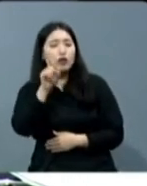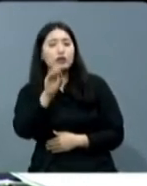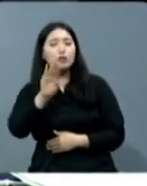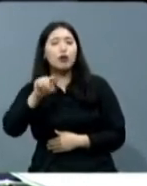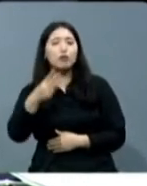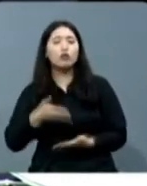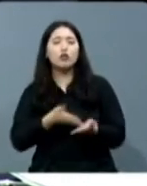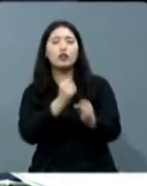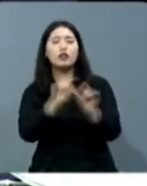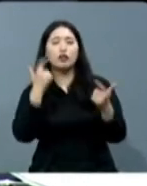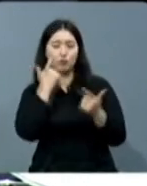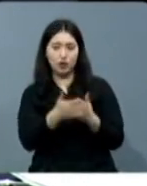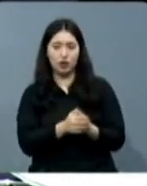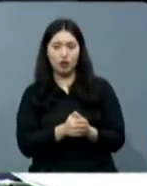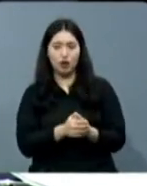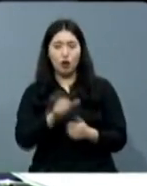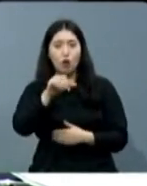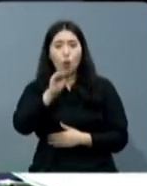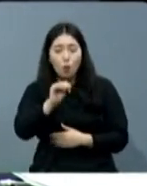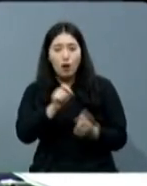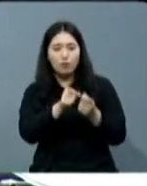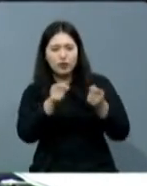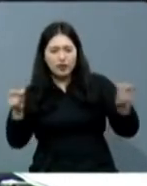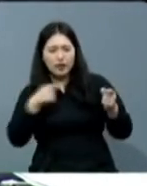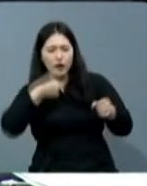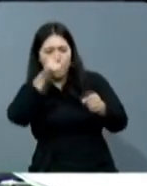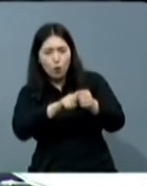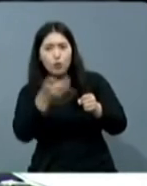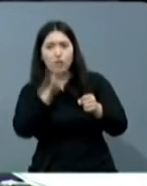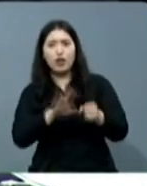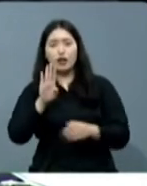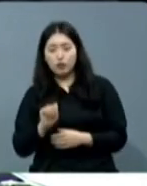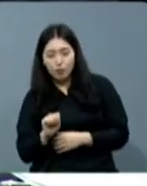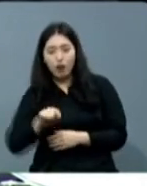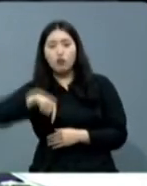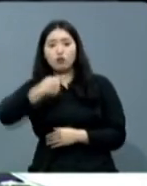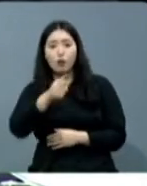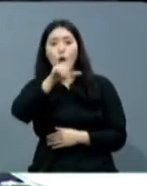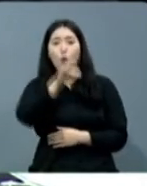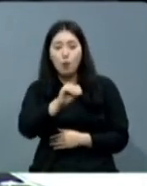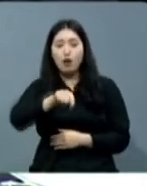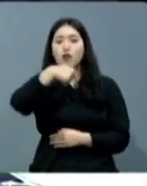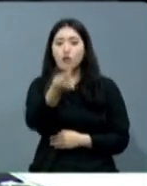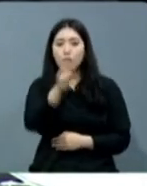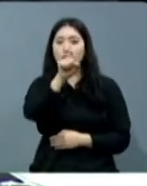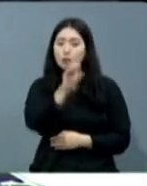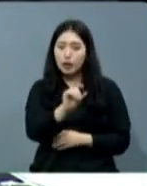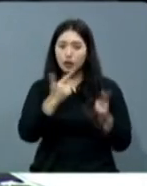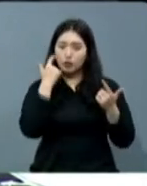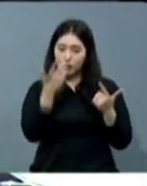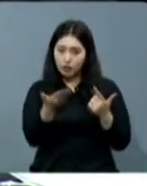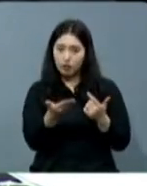하냐고요? 5만 불이 장기적인 목표치면 4만 불 거쳐서 5만 불 갈 거고 5만 불 닿으면 10만 불 갈 거 아닙니까?